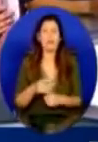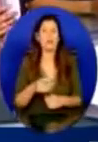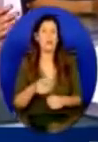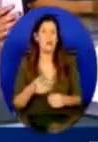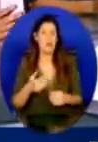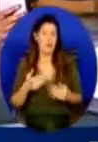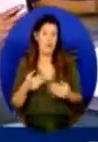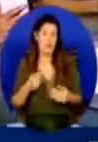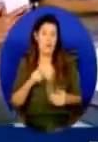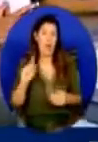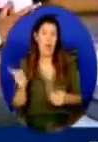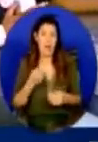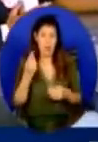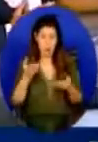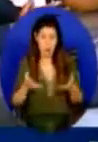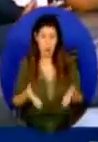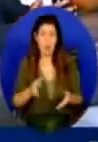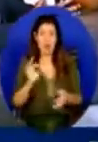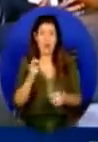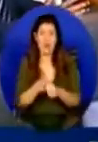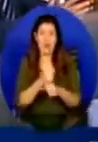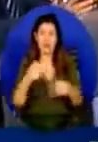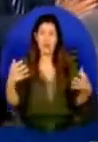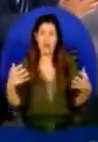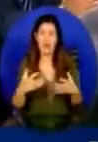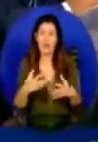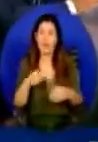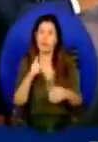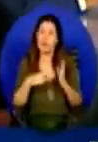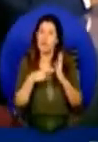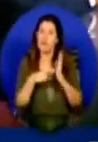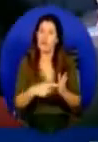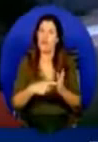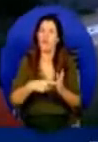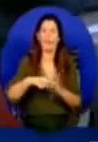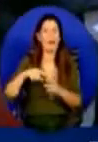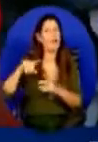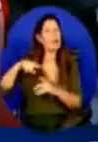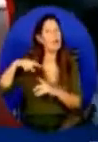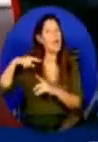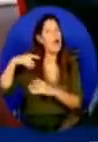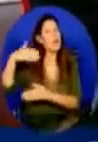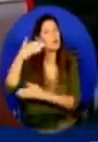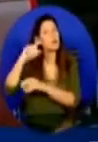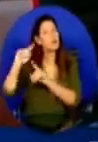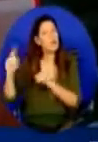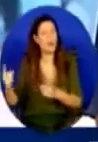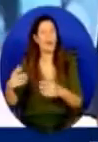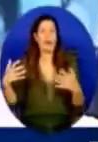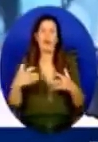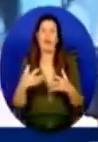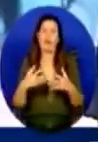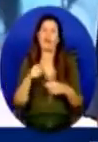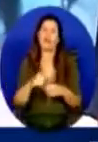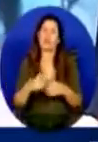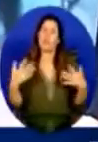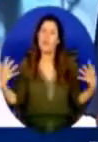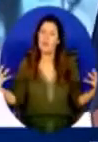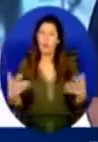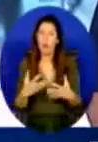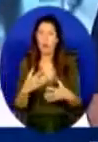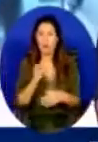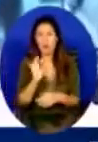לייצר חברה, שהיא חברה שהיא במובן מסוים אור לגויים, והיא חברה שהיא תהיה חברה יותר מאוחדת. וזה מה שאנחנו פועלים לעשות,